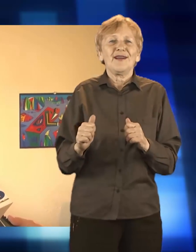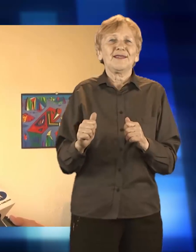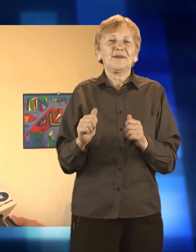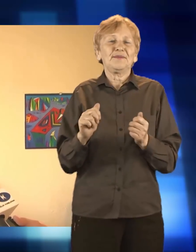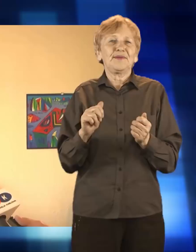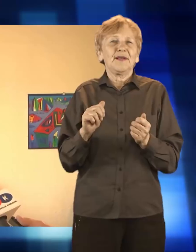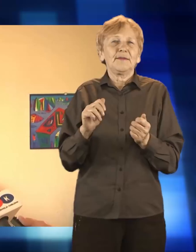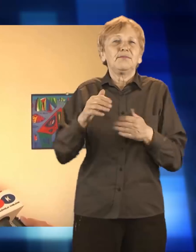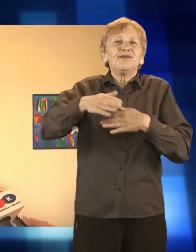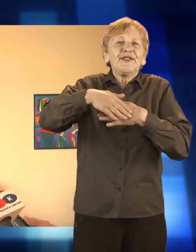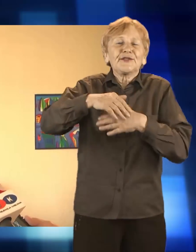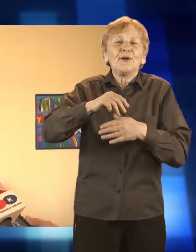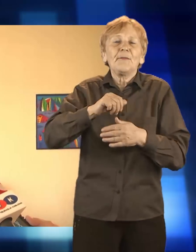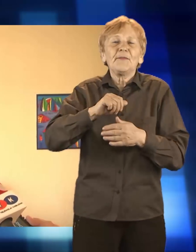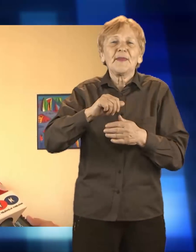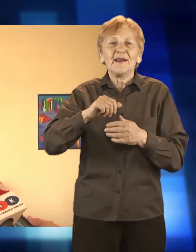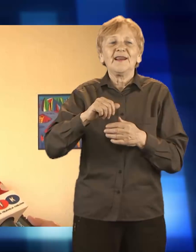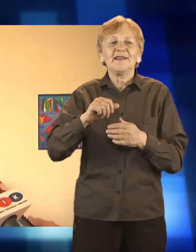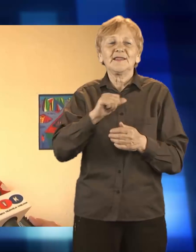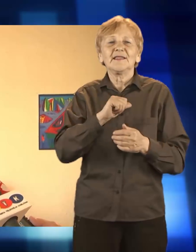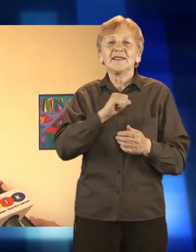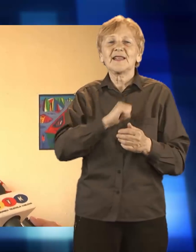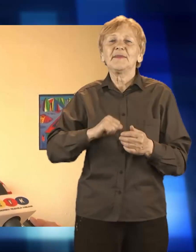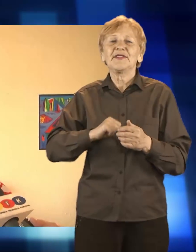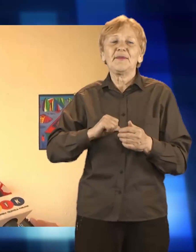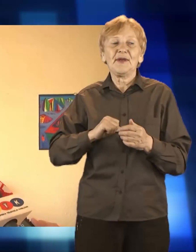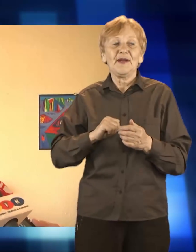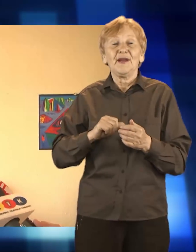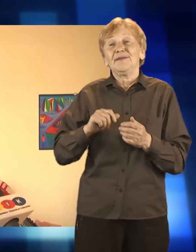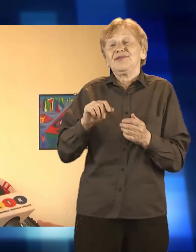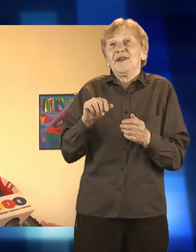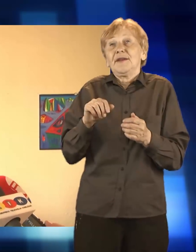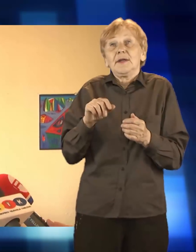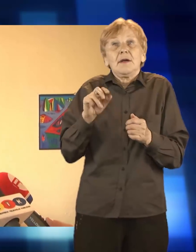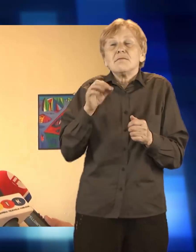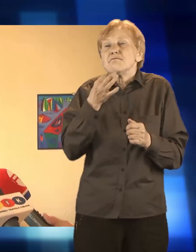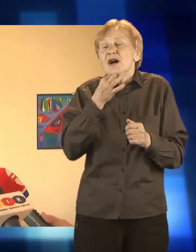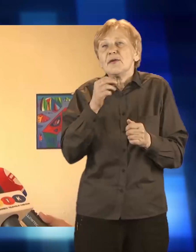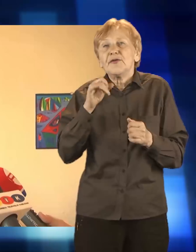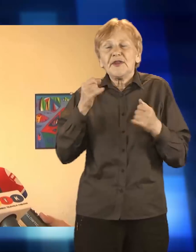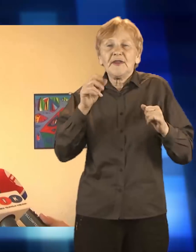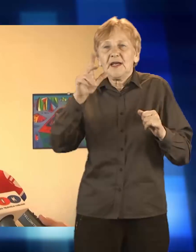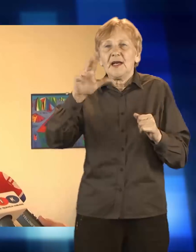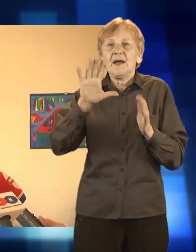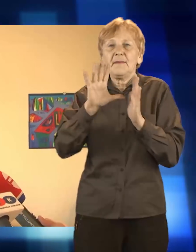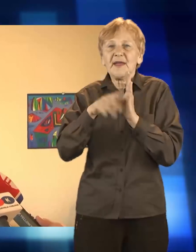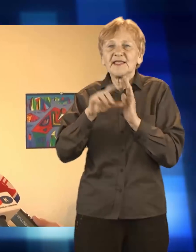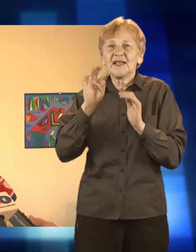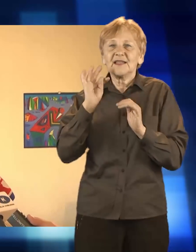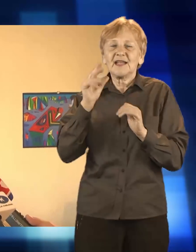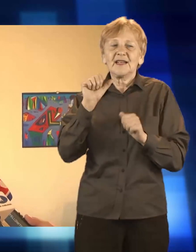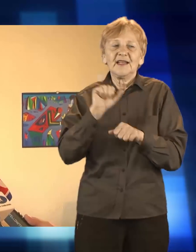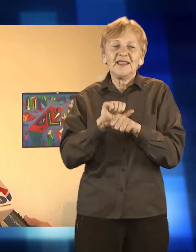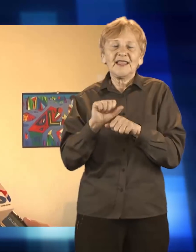rozlokowane 100-200 metrów od siebie, aż tak gęsto. To jest chyba tylko